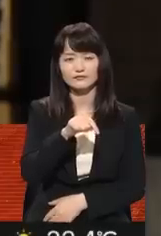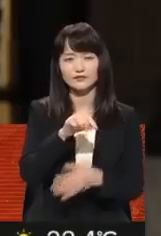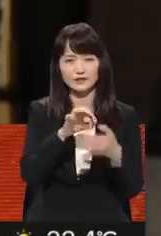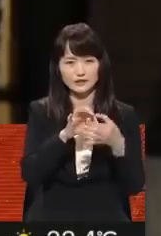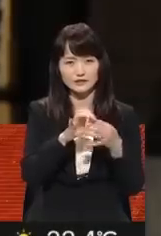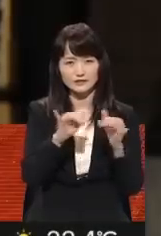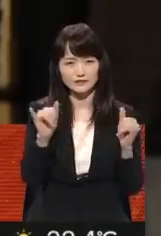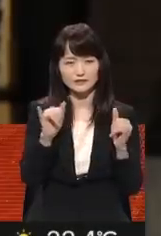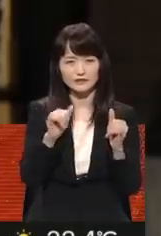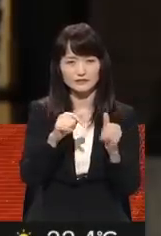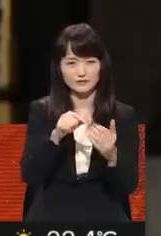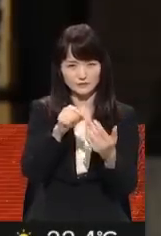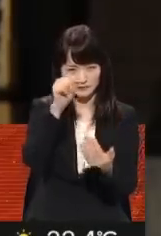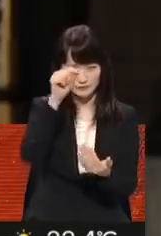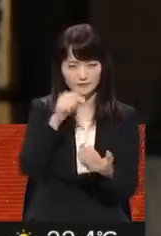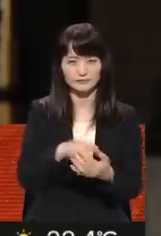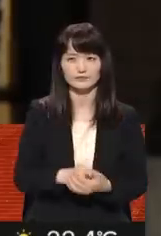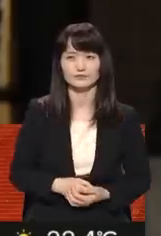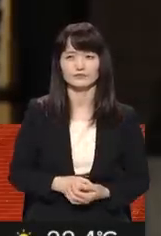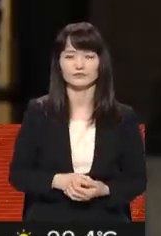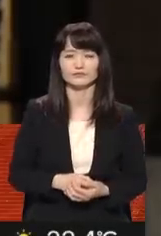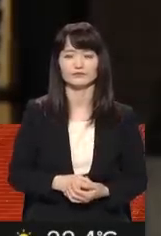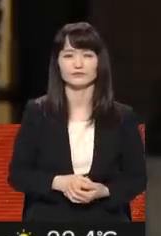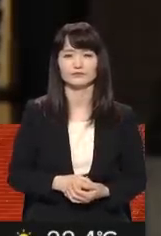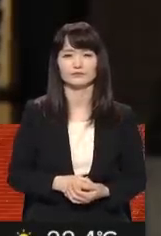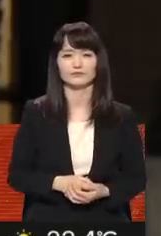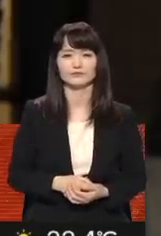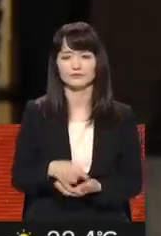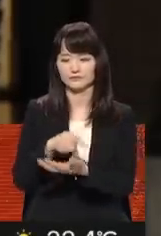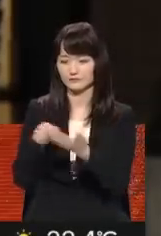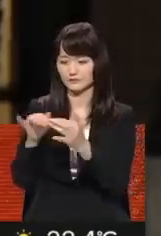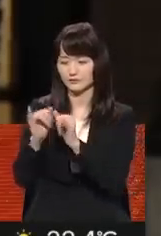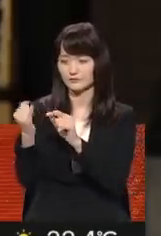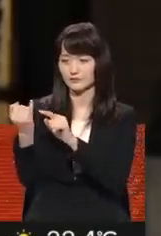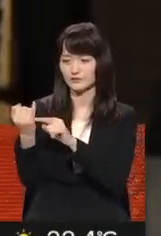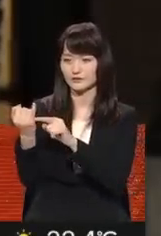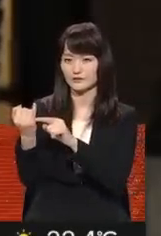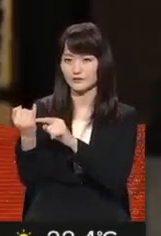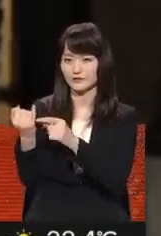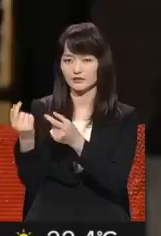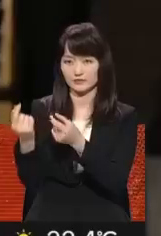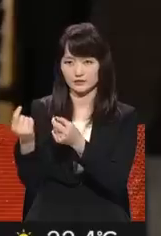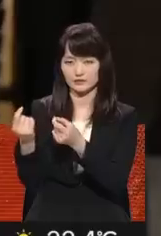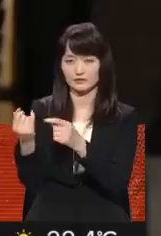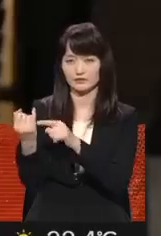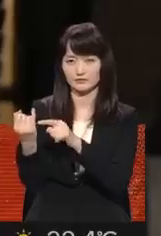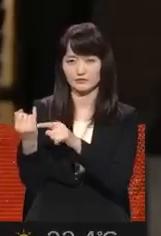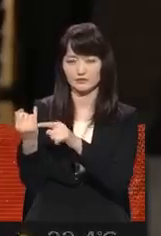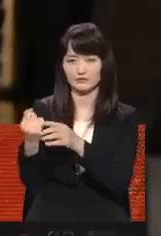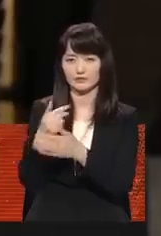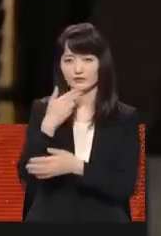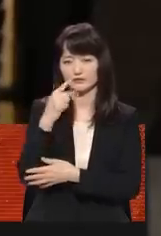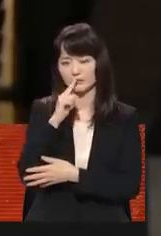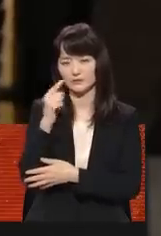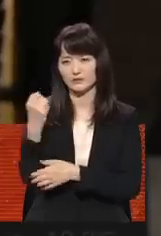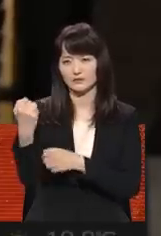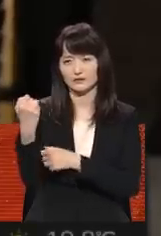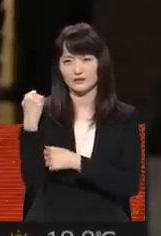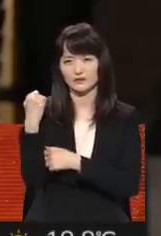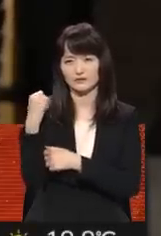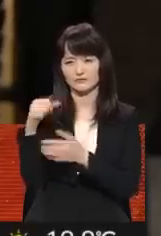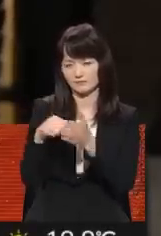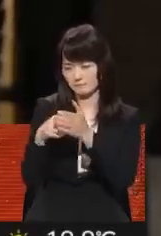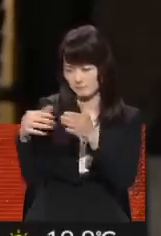그렇게 되면은 그 피해자랑 동일시되는 부분이 있는 거죠. 그 피해자의 영어 실력이나 뭐 명문대생이라는